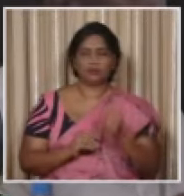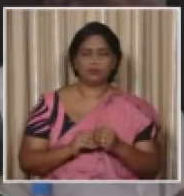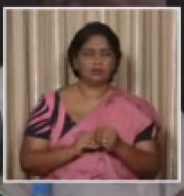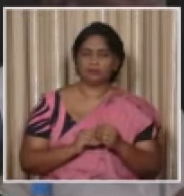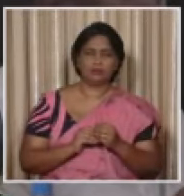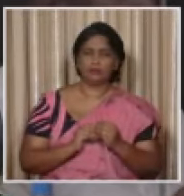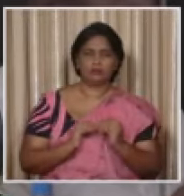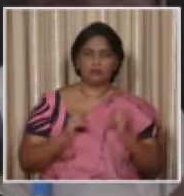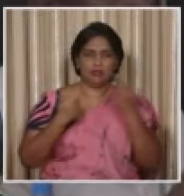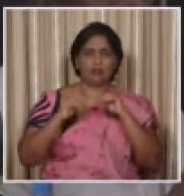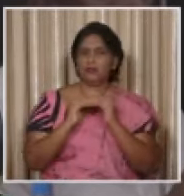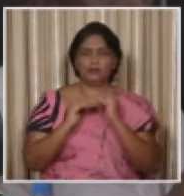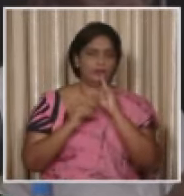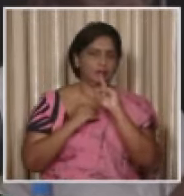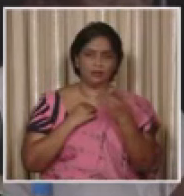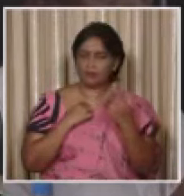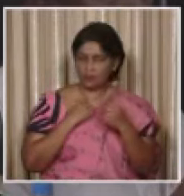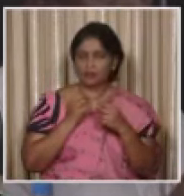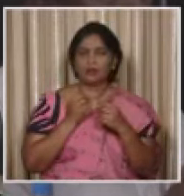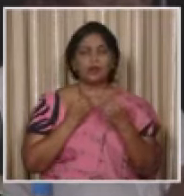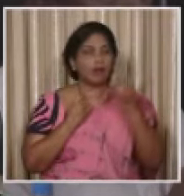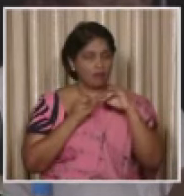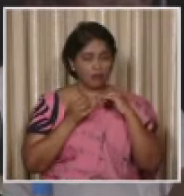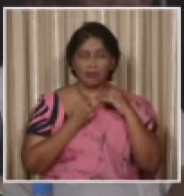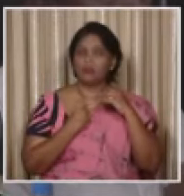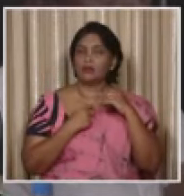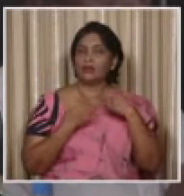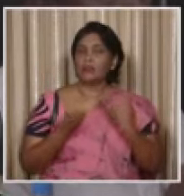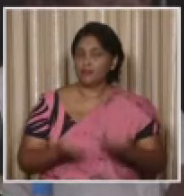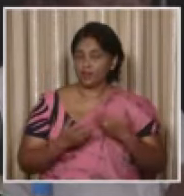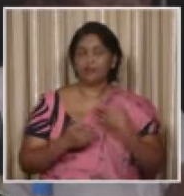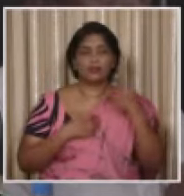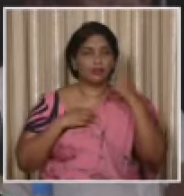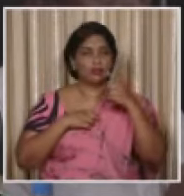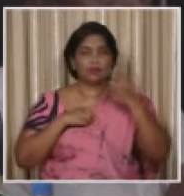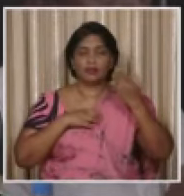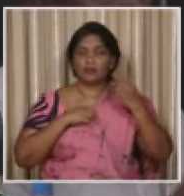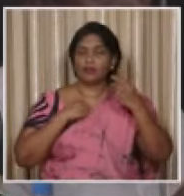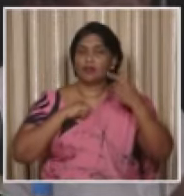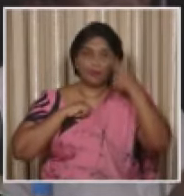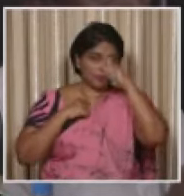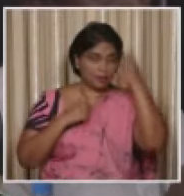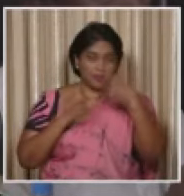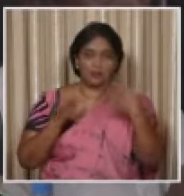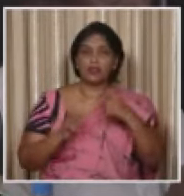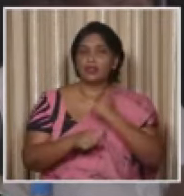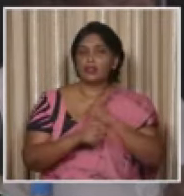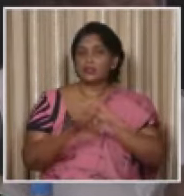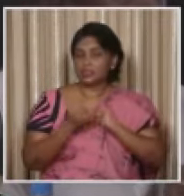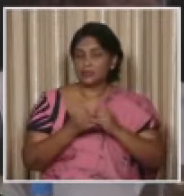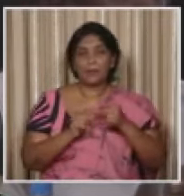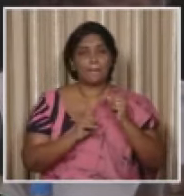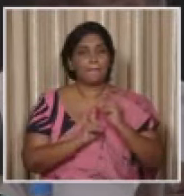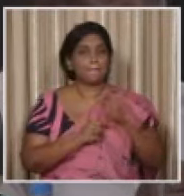කර නොහැක. තුන්වැනි අවසාන පාද සටහන වත්මන් වැටුප් සංශෝධනයෙන් අනතුරුව ශ්‍රී ලංකා මහ බැංකුවේ කාර්යාල කාර්ය